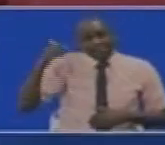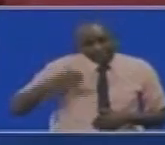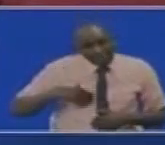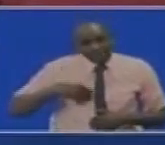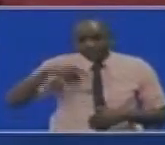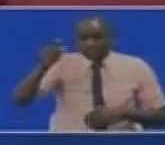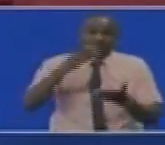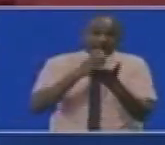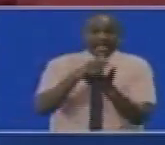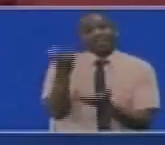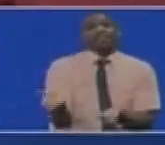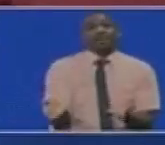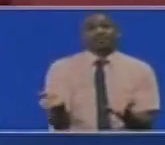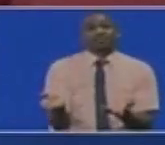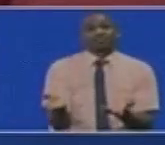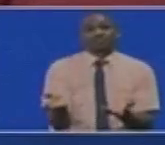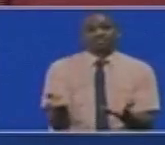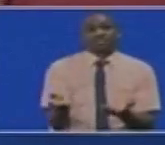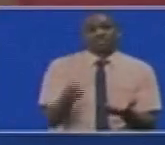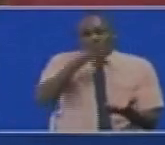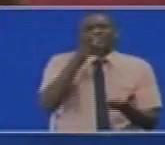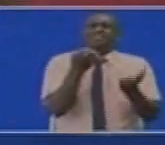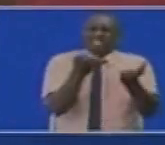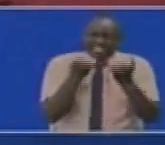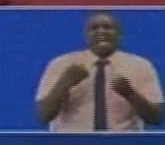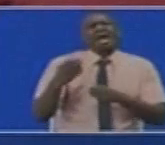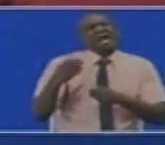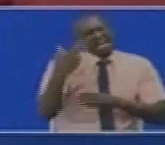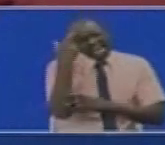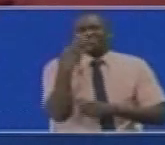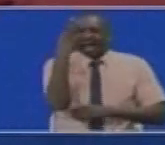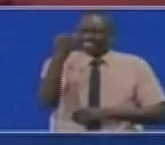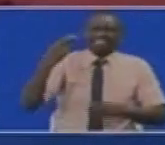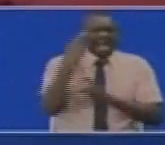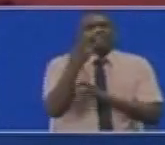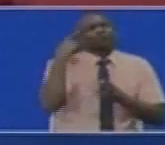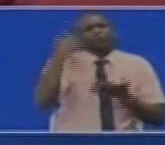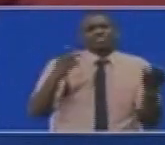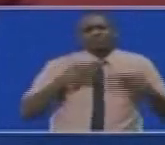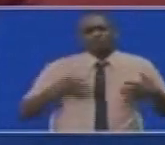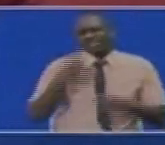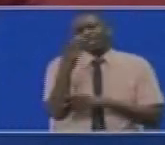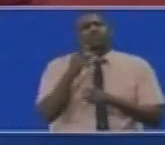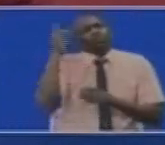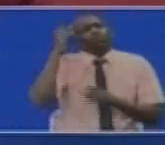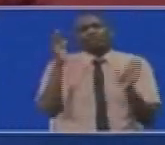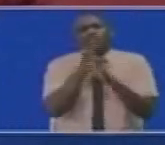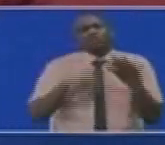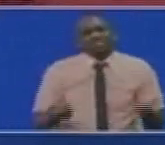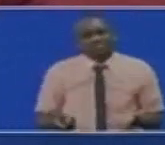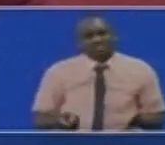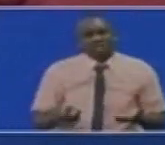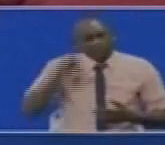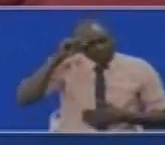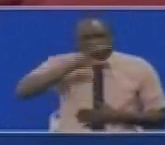acquire facilities. Why do you need 30 guns at any one time? For what? What are you running?